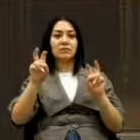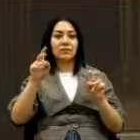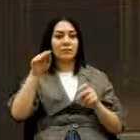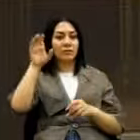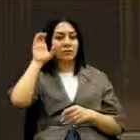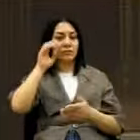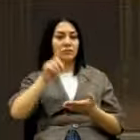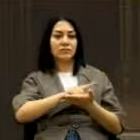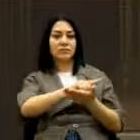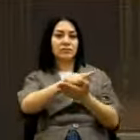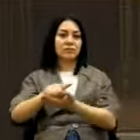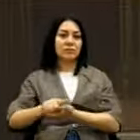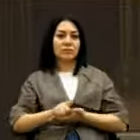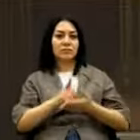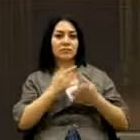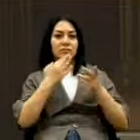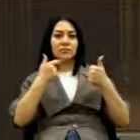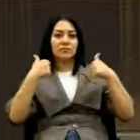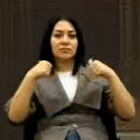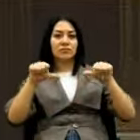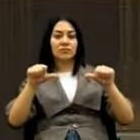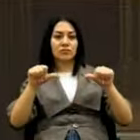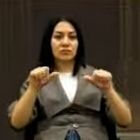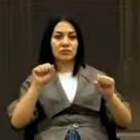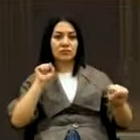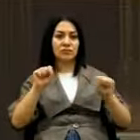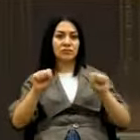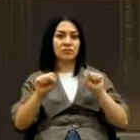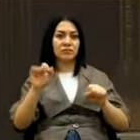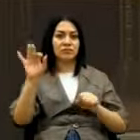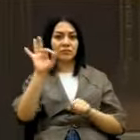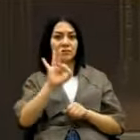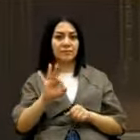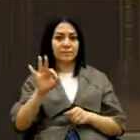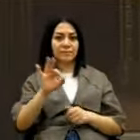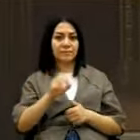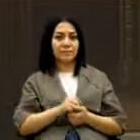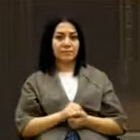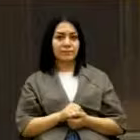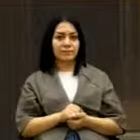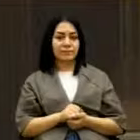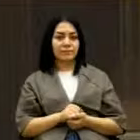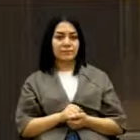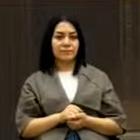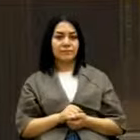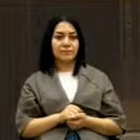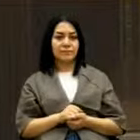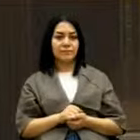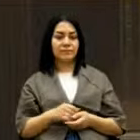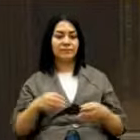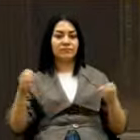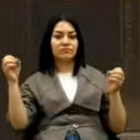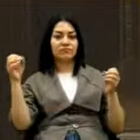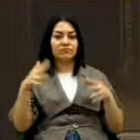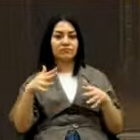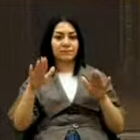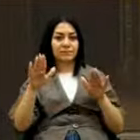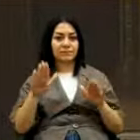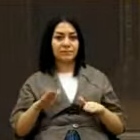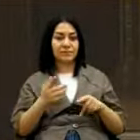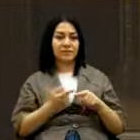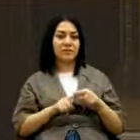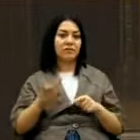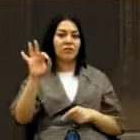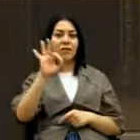մեր ազգային ժողովում նախաձեռնելու և կազմակերպելու համար։ Հավաքվել ենք այստեղ ոչ թե նրա համար,